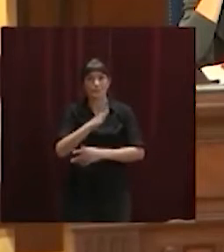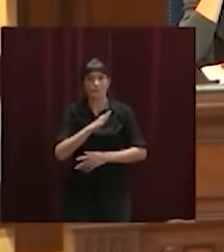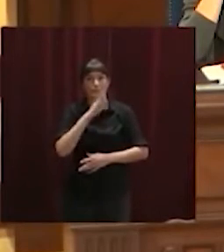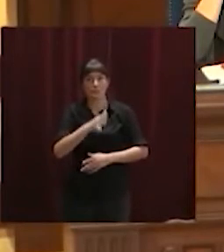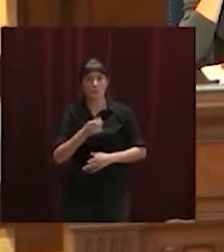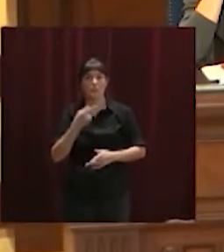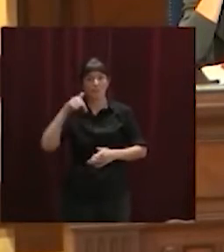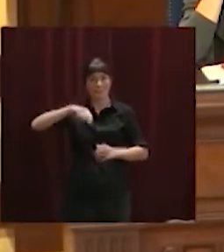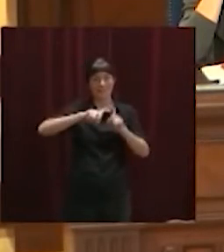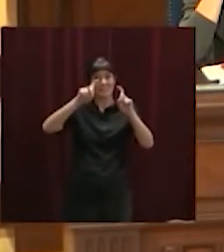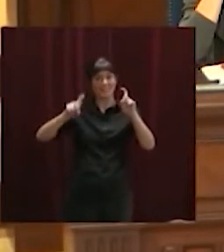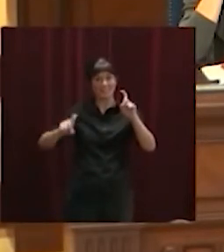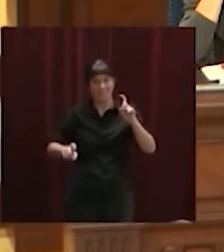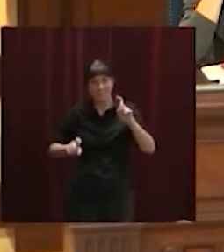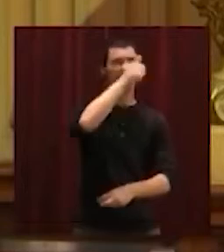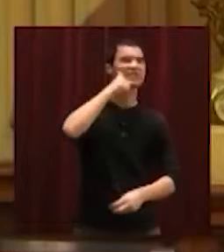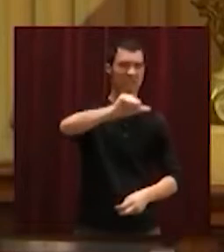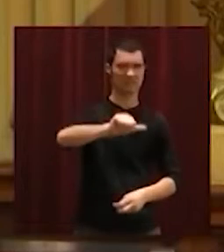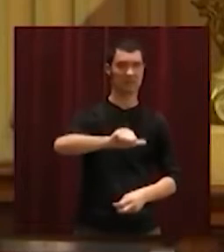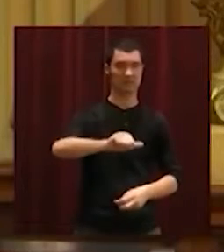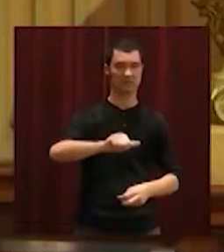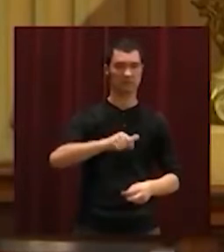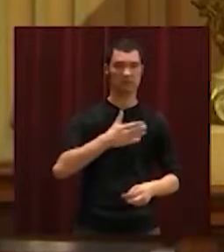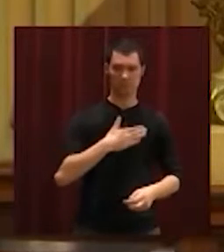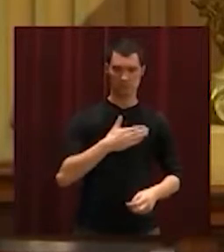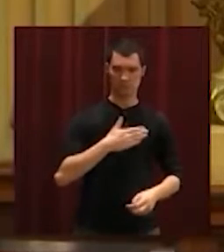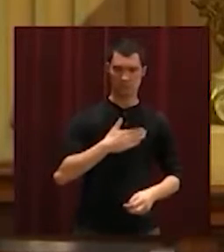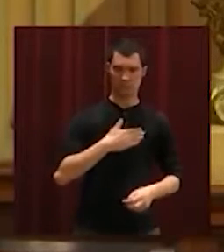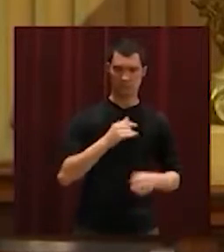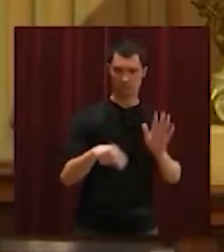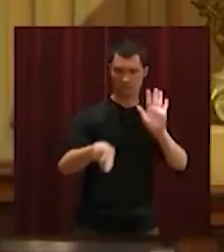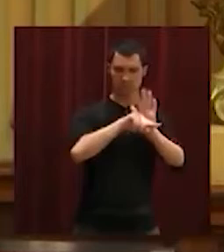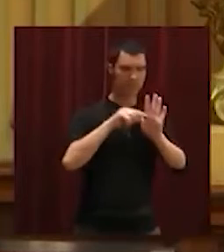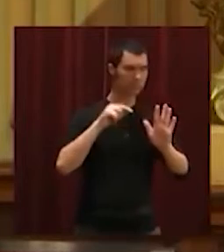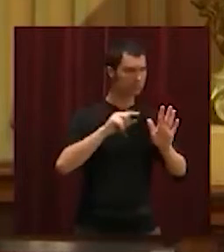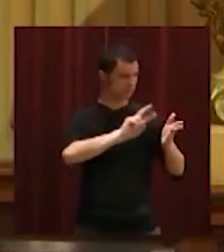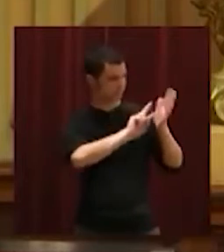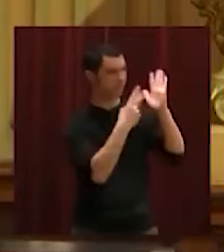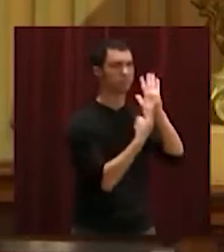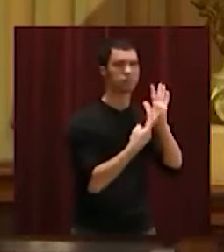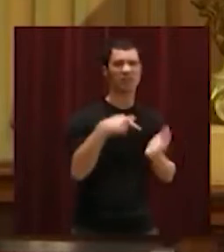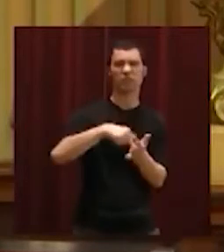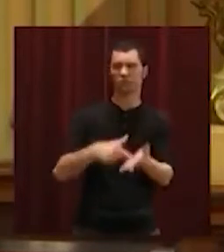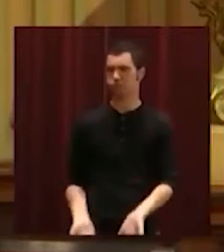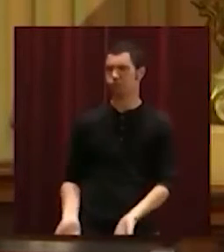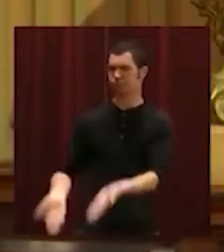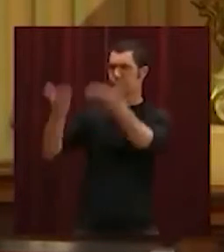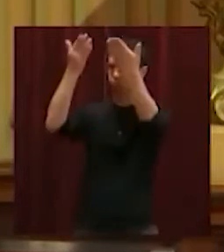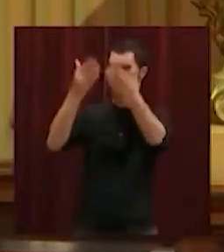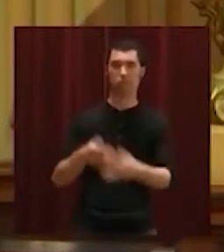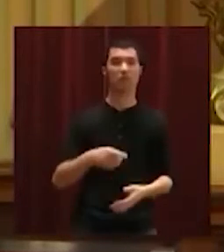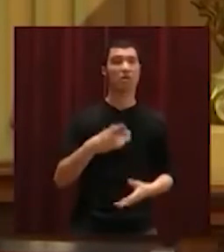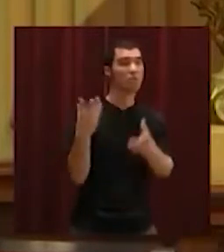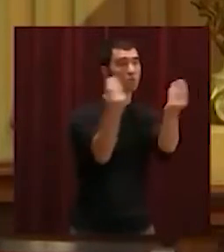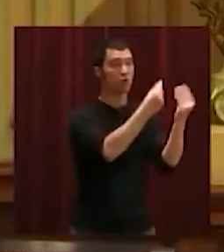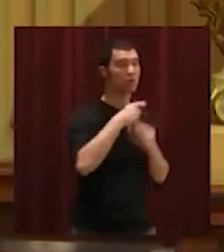socialistes. Perquè desvirtua totalment una figura molt nostra, perquè implica un increment brutal d'impostos, perquè la immensíssima majoria dels